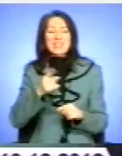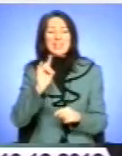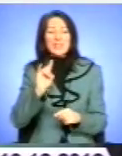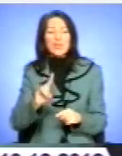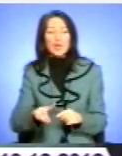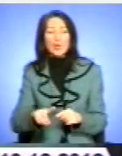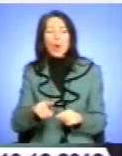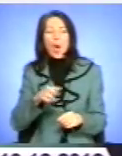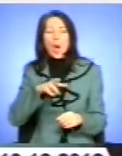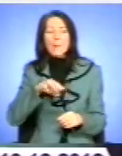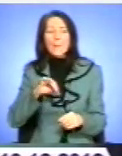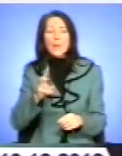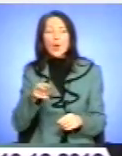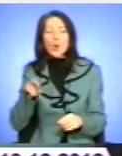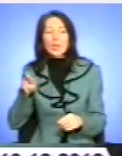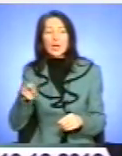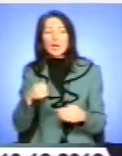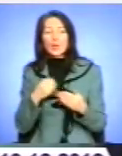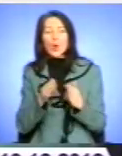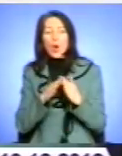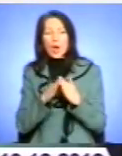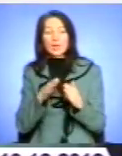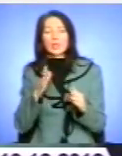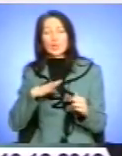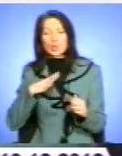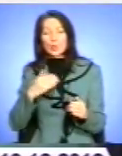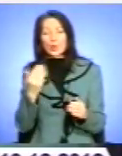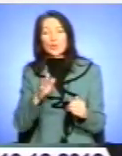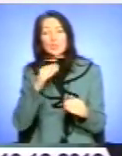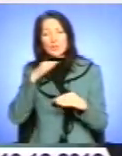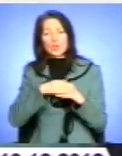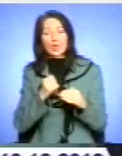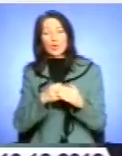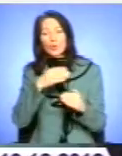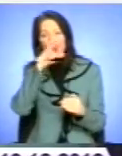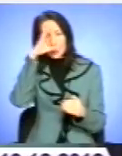На святого вперто жду з вечора до ночі. Та чомусь як на біду